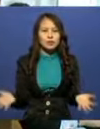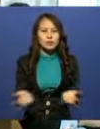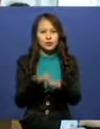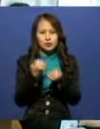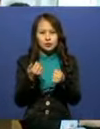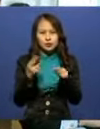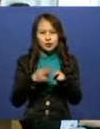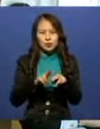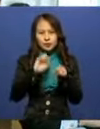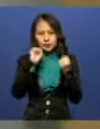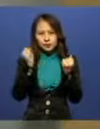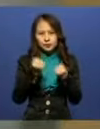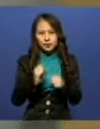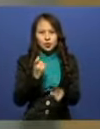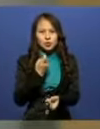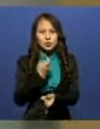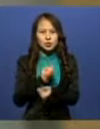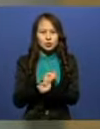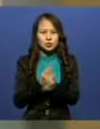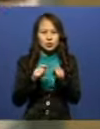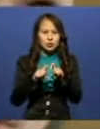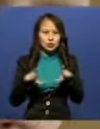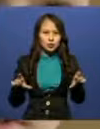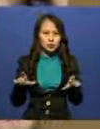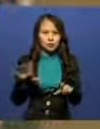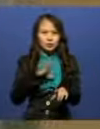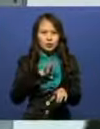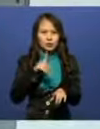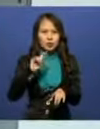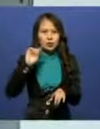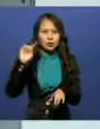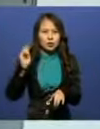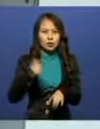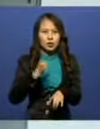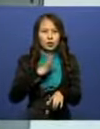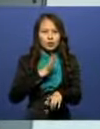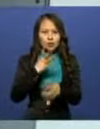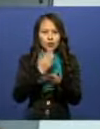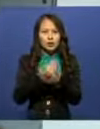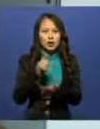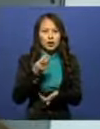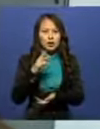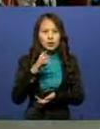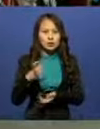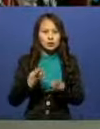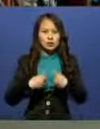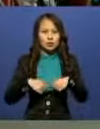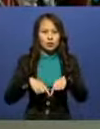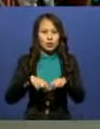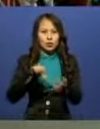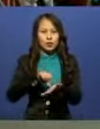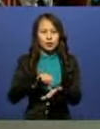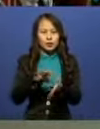қалды. Өшет шәкірттің ерлігі ескерусіз қалмады. Мектепте өткен салтанатты шараға соғыс ардагерлері мен Азаматтық альянс ұйымының өкілдері